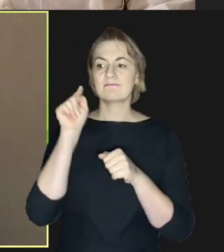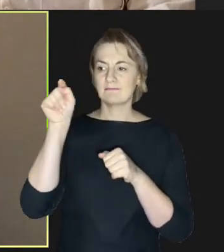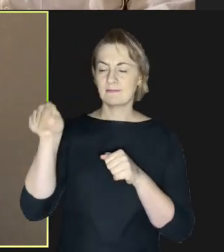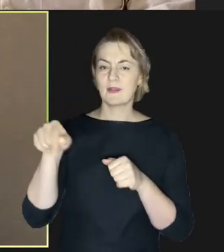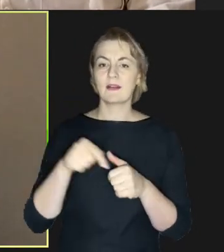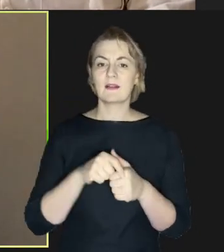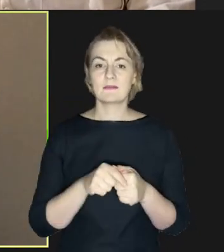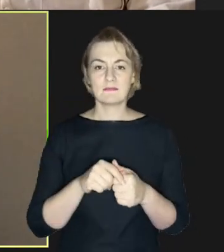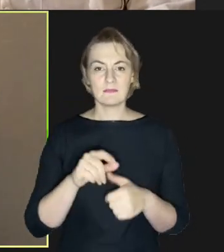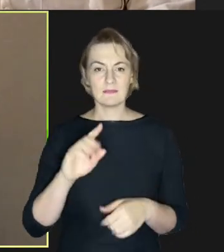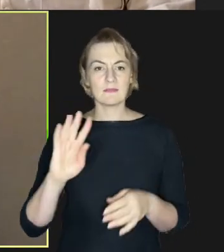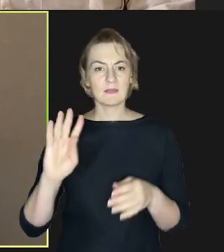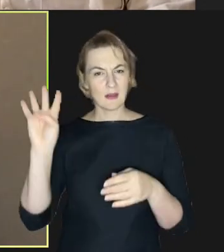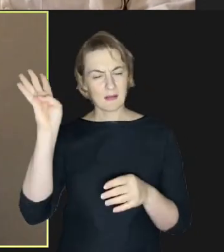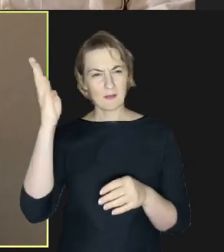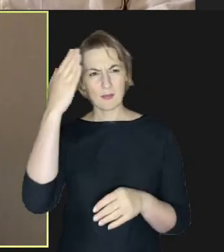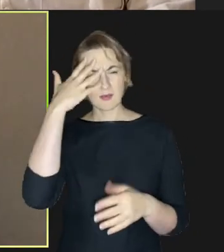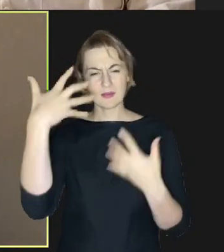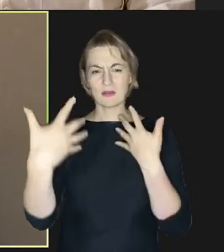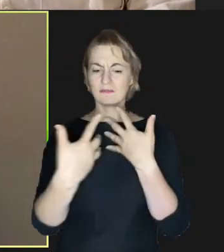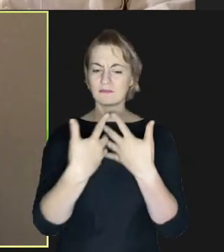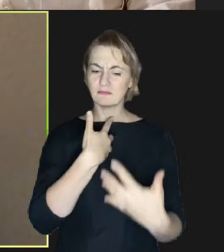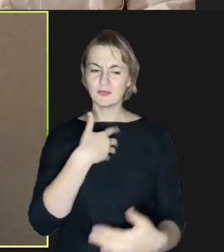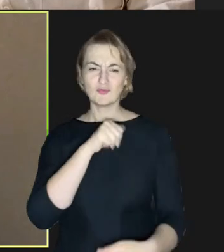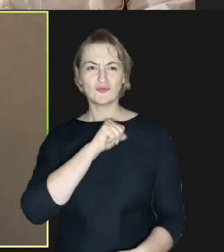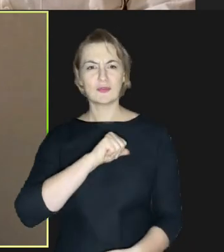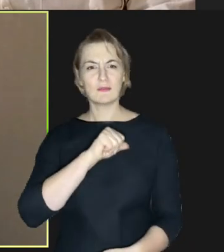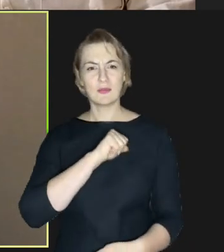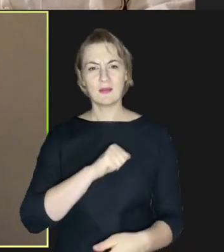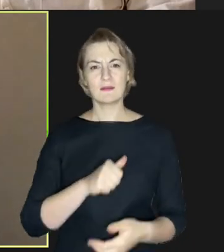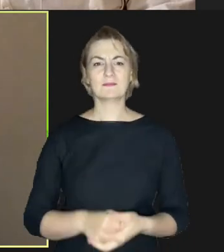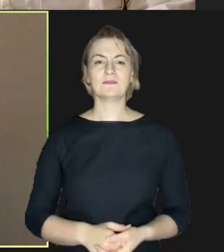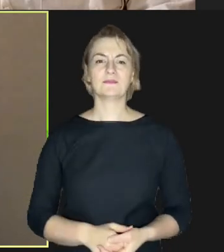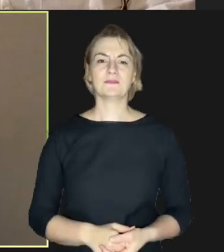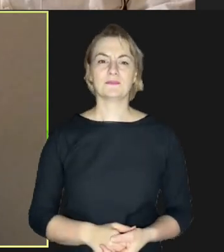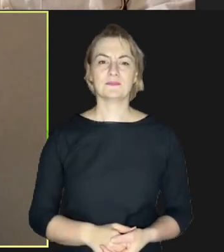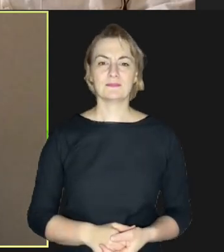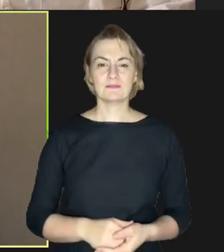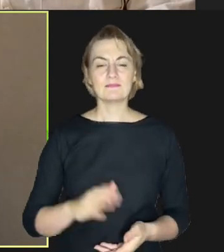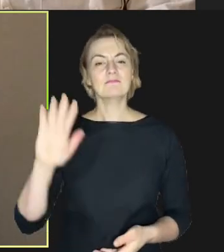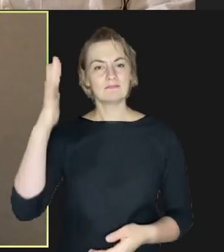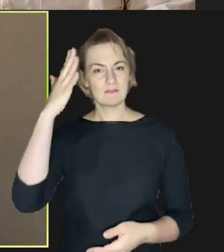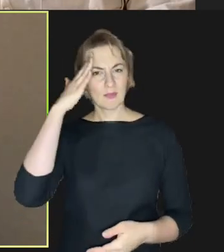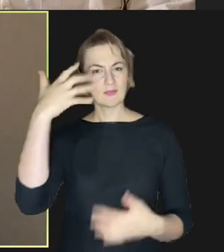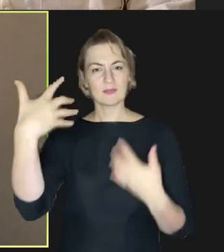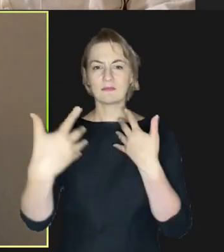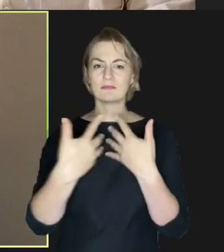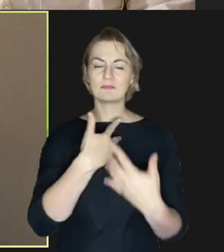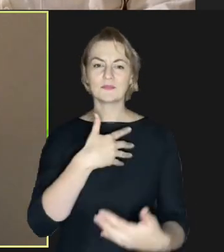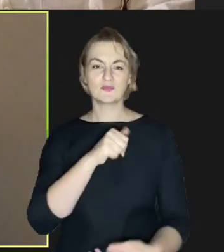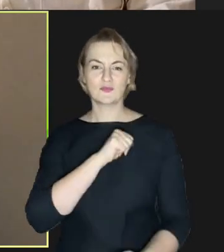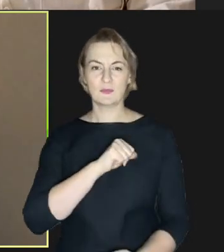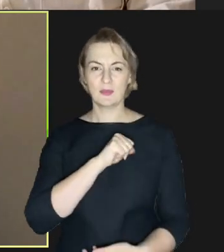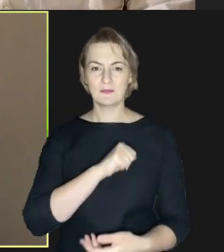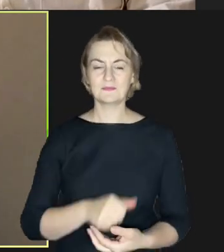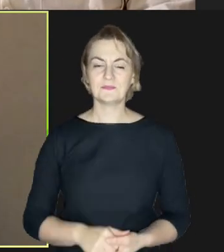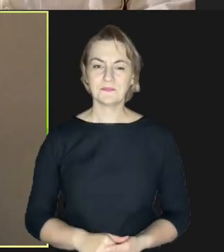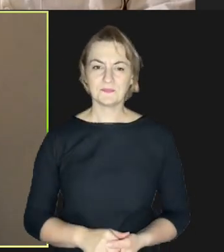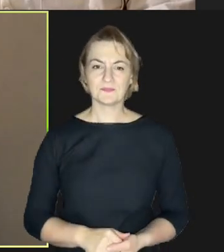Poznaj siebie, poznaj siebie, poznaj siebie.